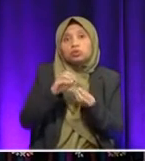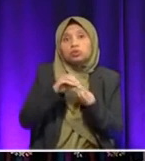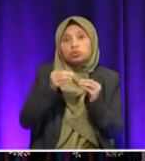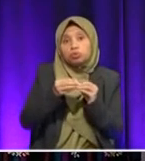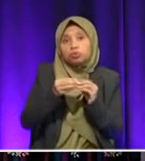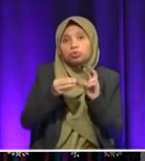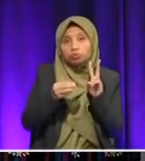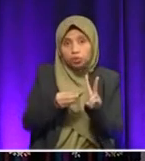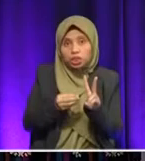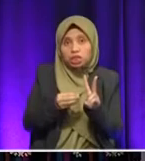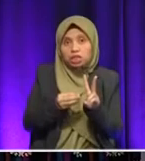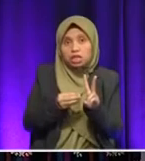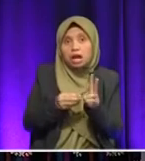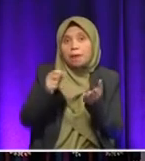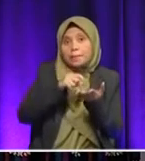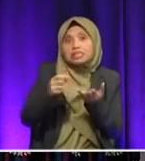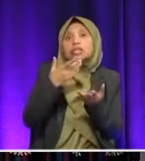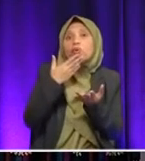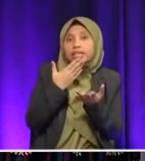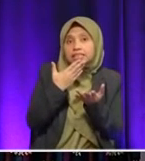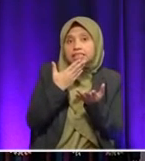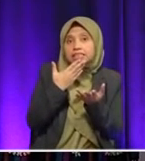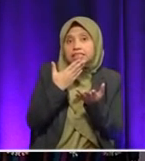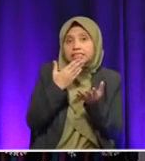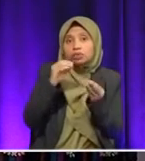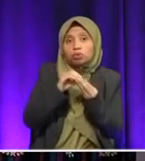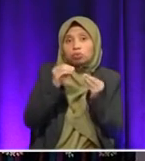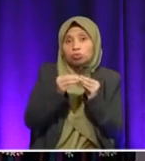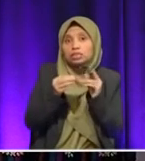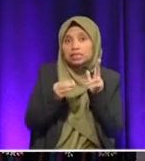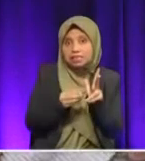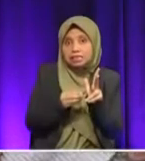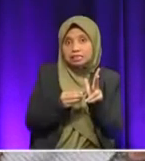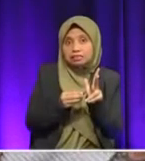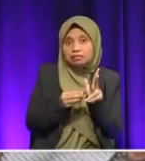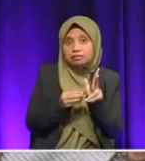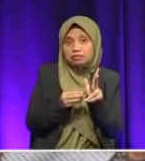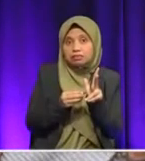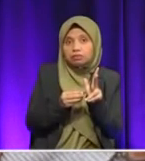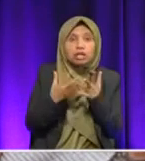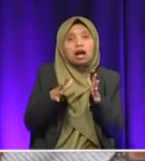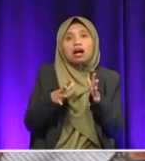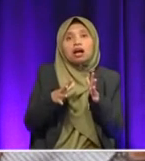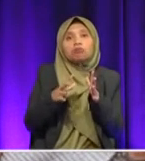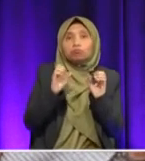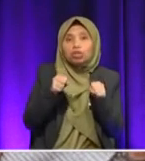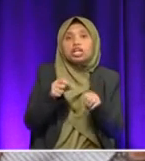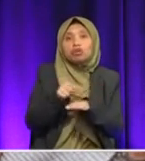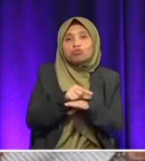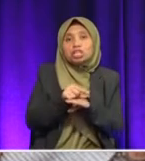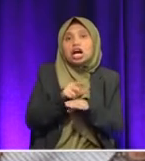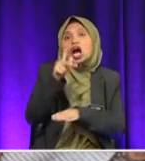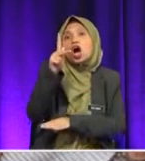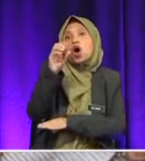menggunakan gitu lukisan pensil warna Hai seterusnya Hai pena bulunya menggunakan teknik